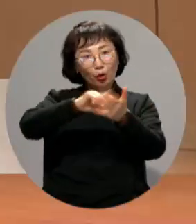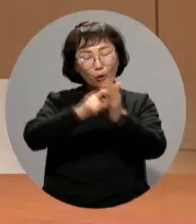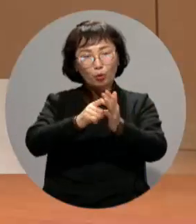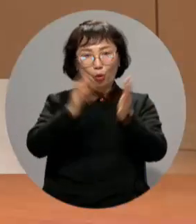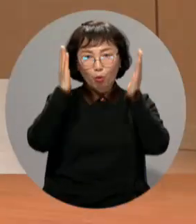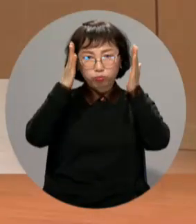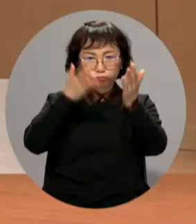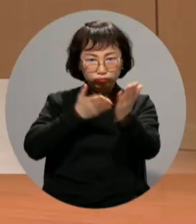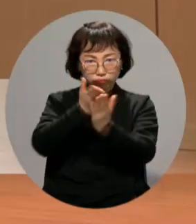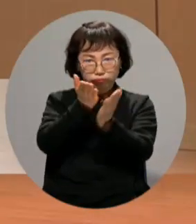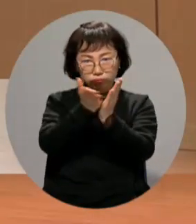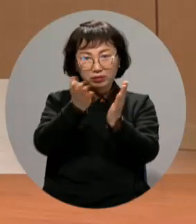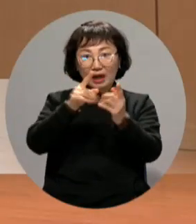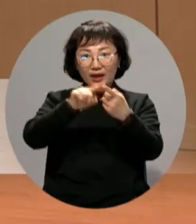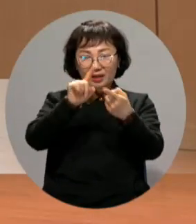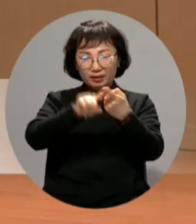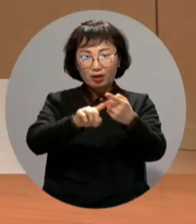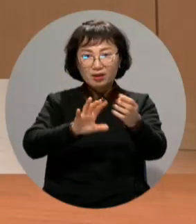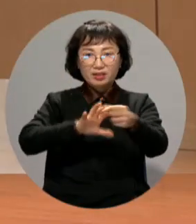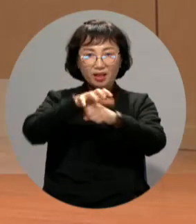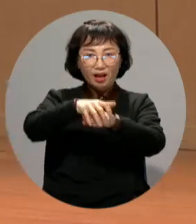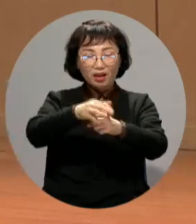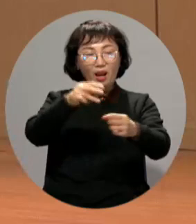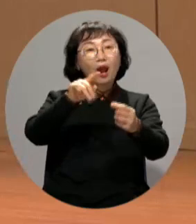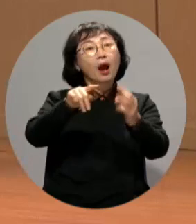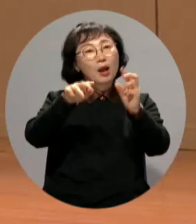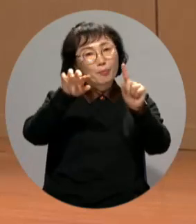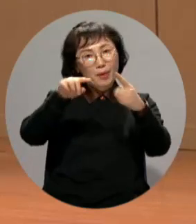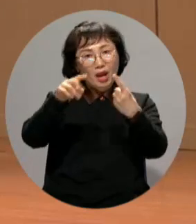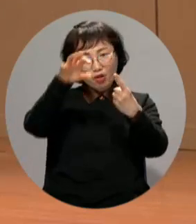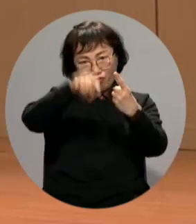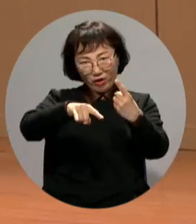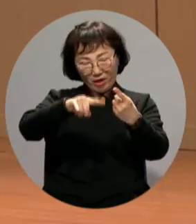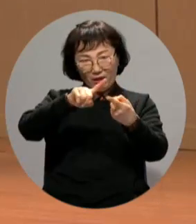분야에서 세계 100위권에 진입해 모두가